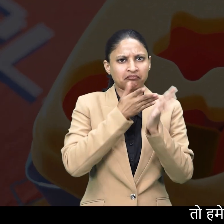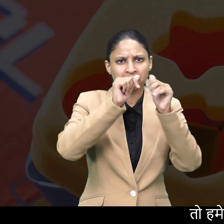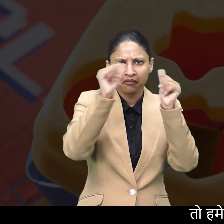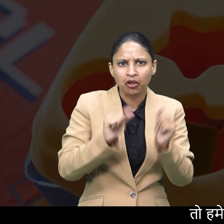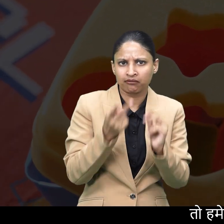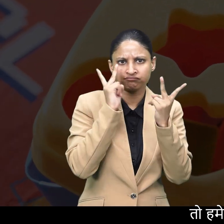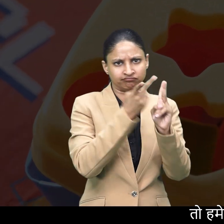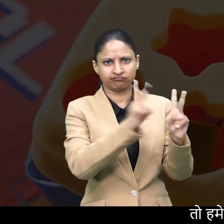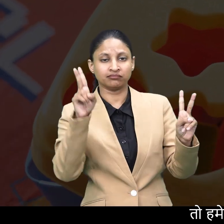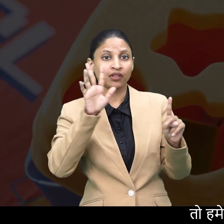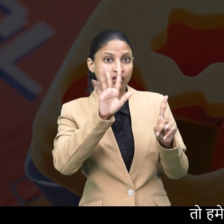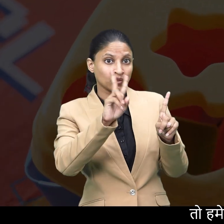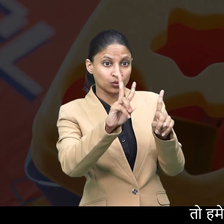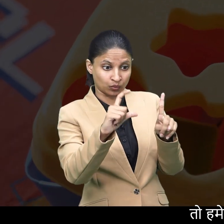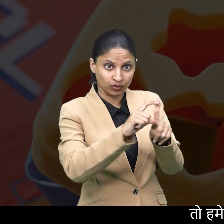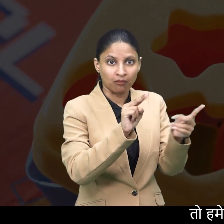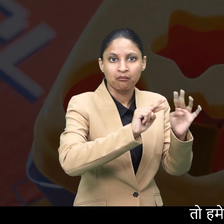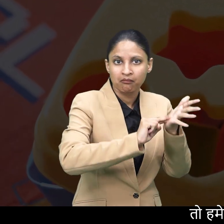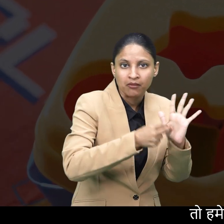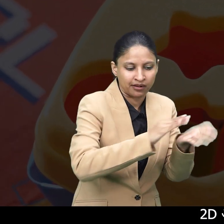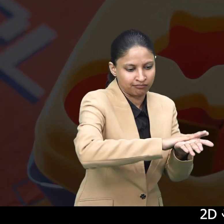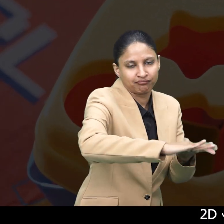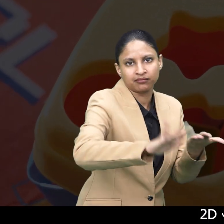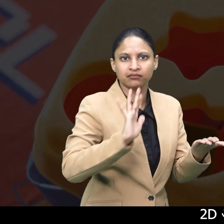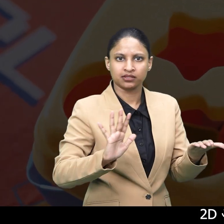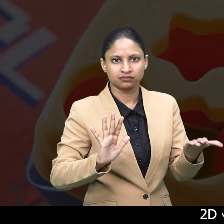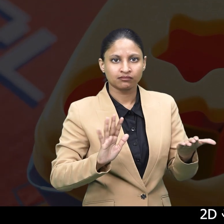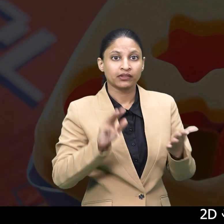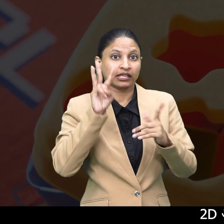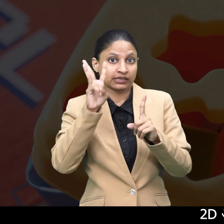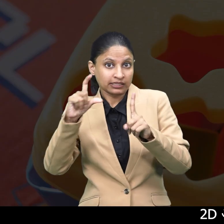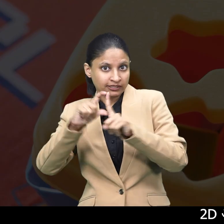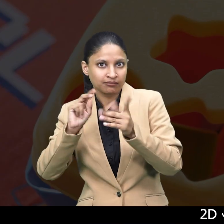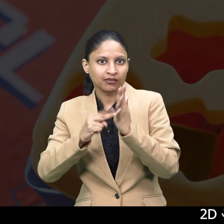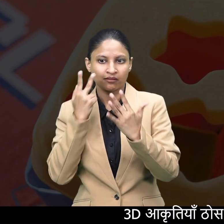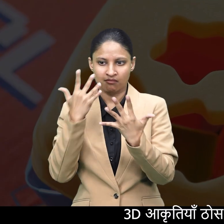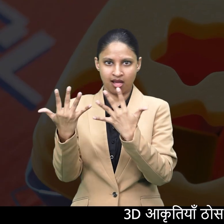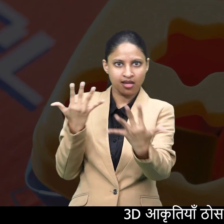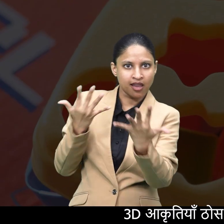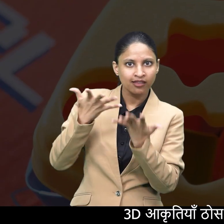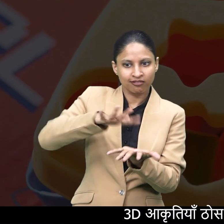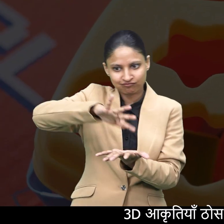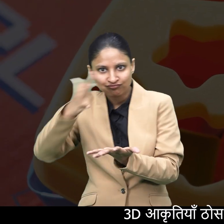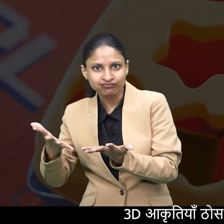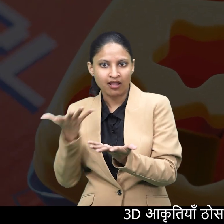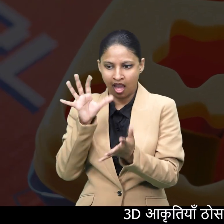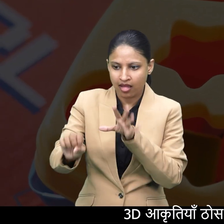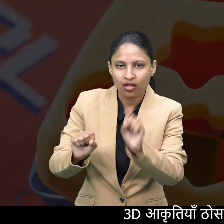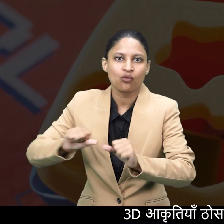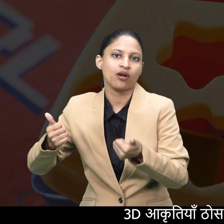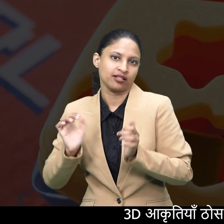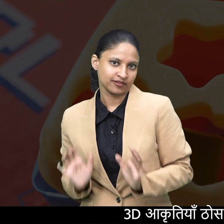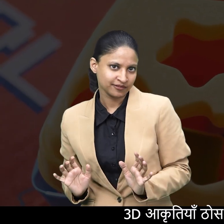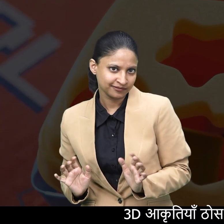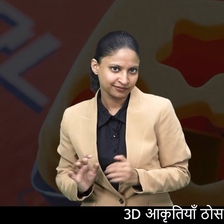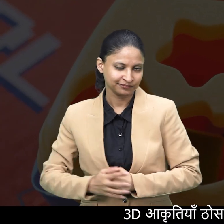तो हमेशा इस अंतर को याद रखें। 2D आकृतियां सपाट होती है, 3D आकृतियां ठोस होती है